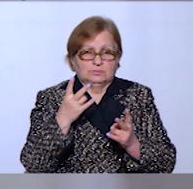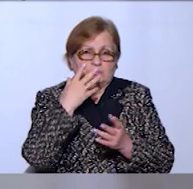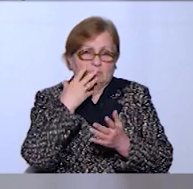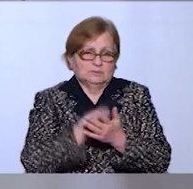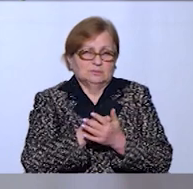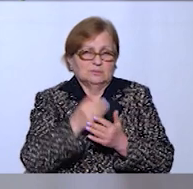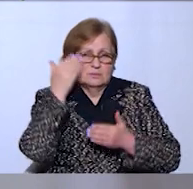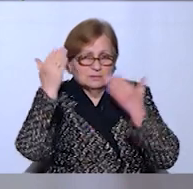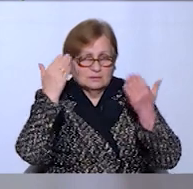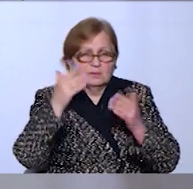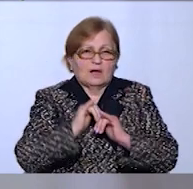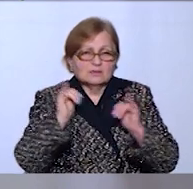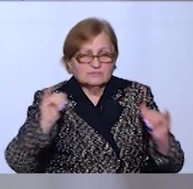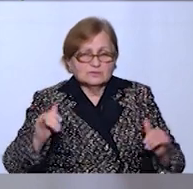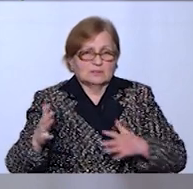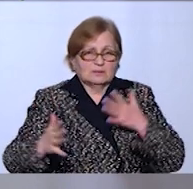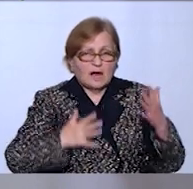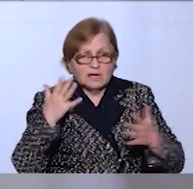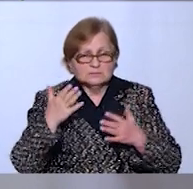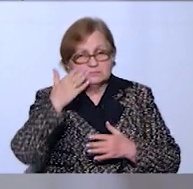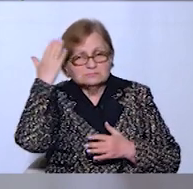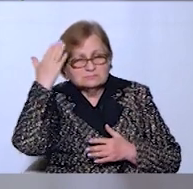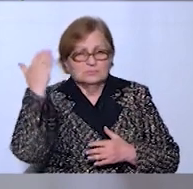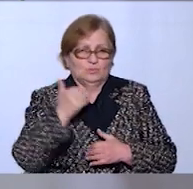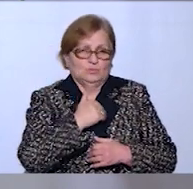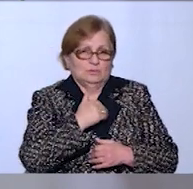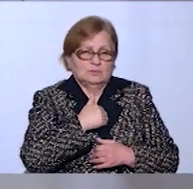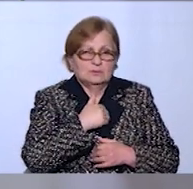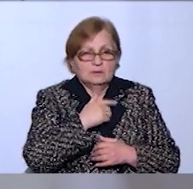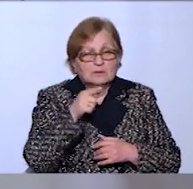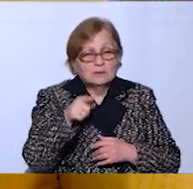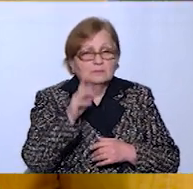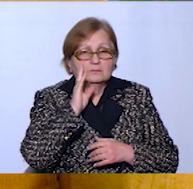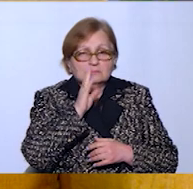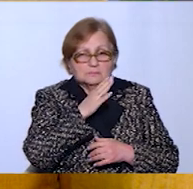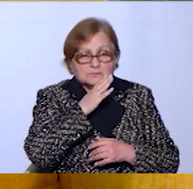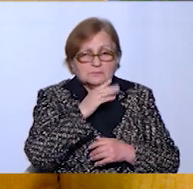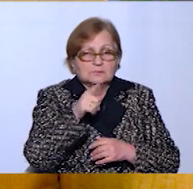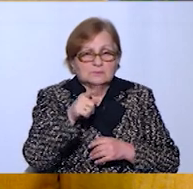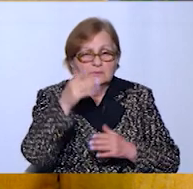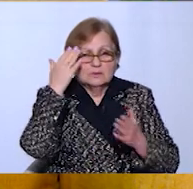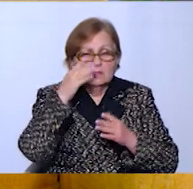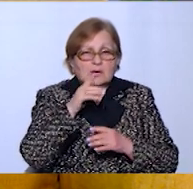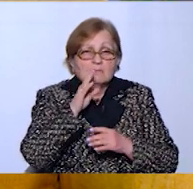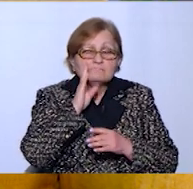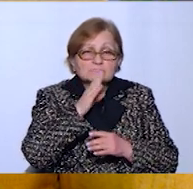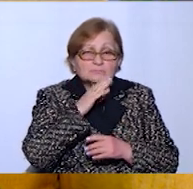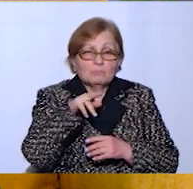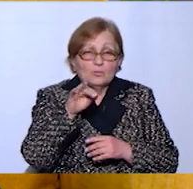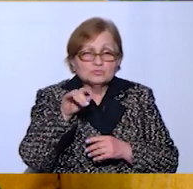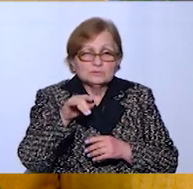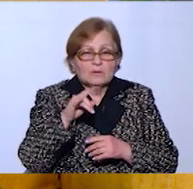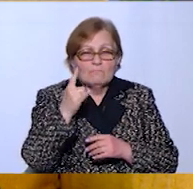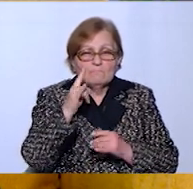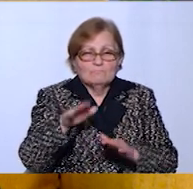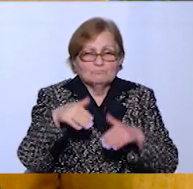სააბაზანოში. მაგრამ აი ესეთი აქტივობები სინამდვილეში პირიქით ბავშვებს ეხმარება განვითარებაში. და კიდევ ერთი საკითხი, ერთის მხრივ